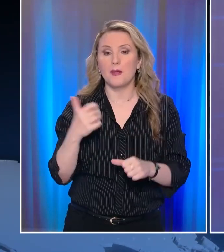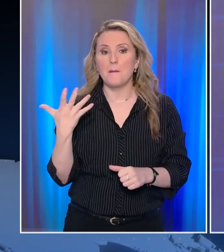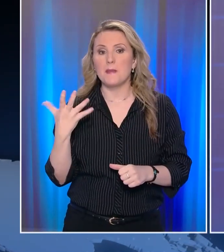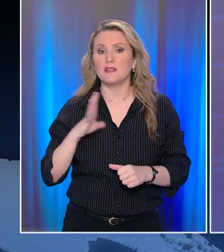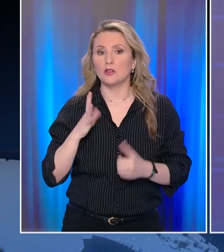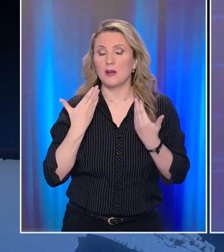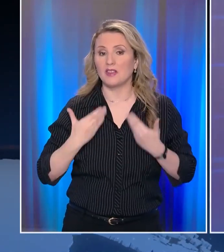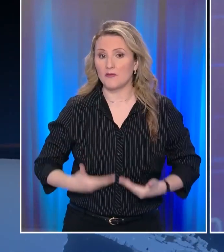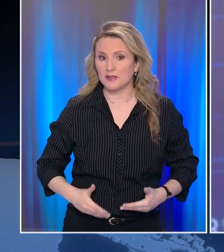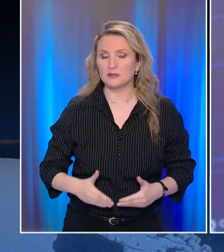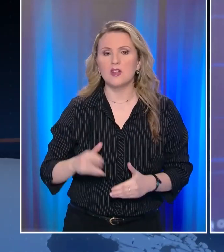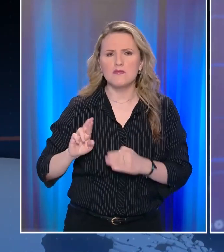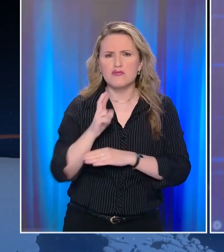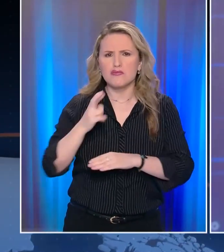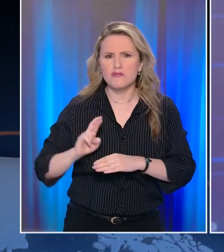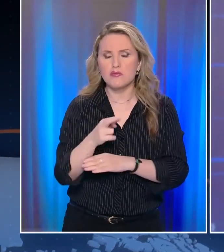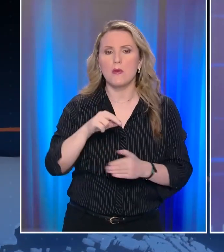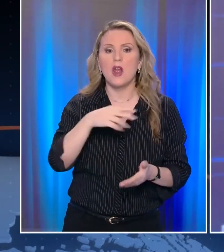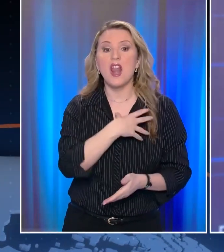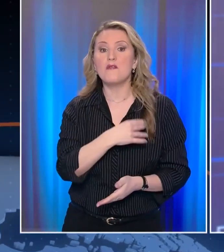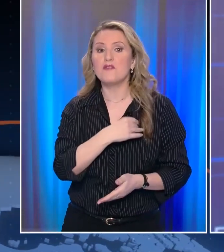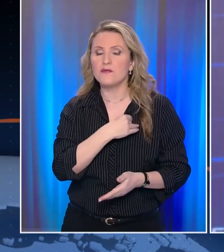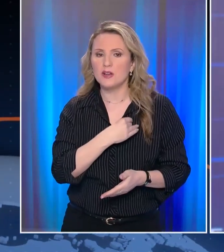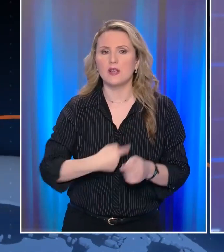Υπότιτλοι AUTHORWAVE